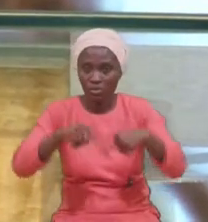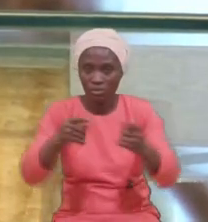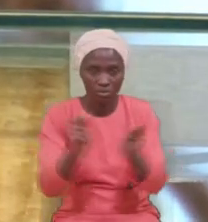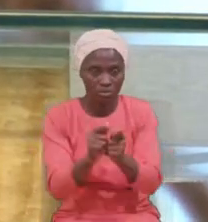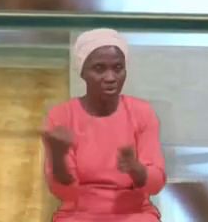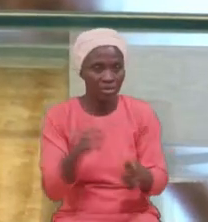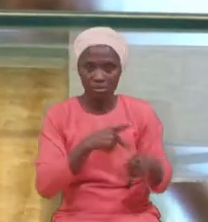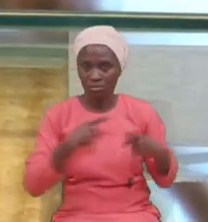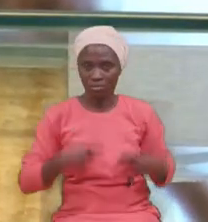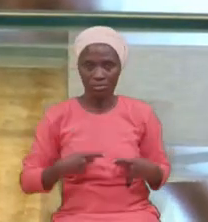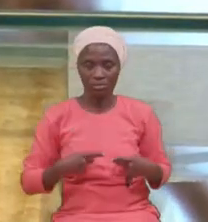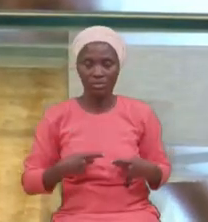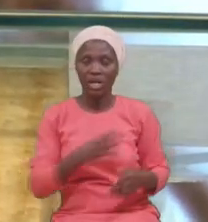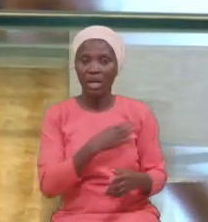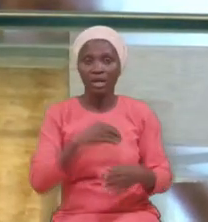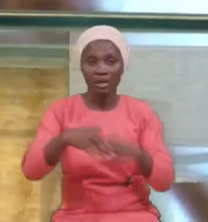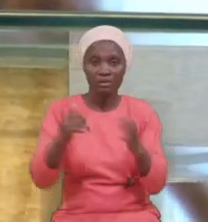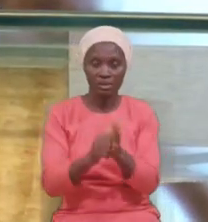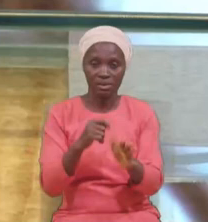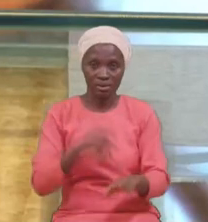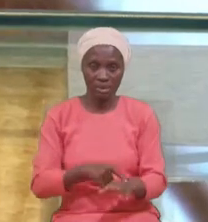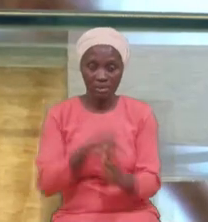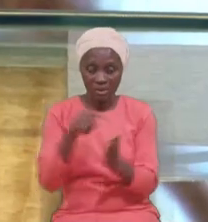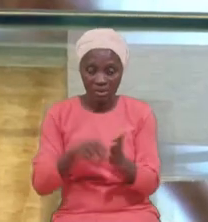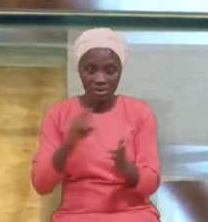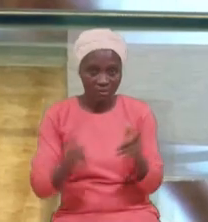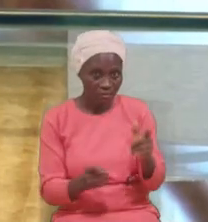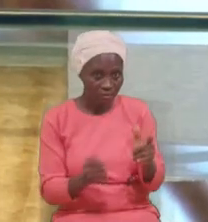sacrificateur parce qu'il n'était pas israélite. Depuis lors,